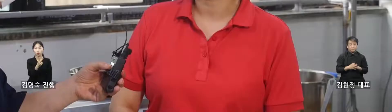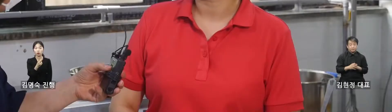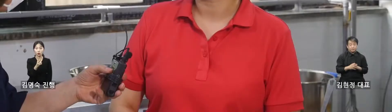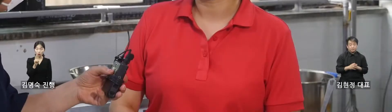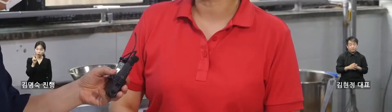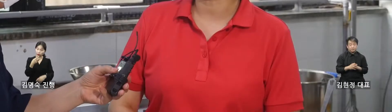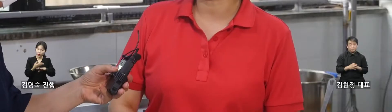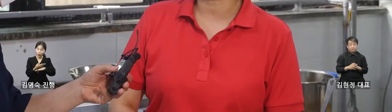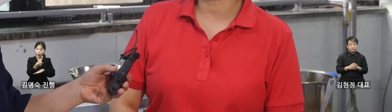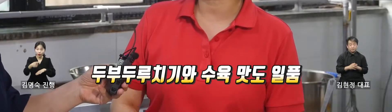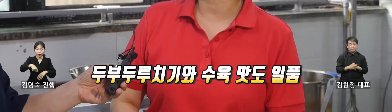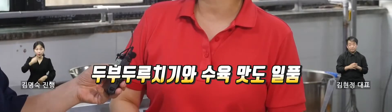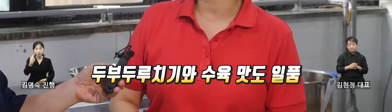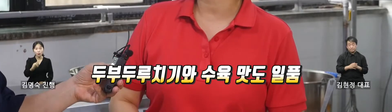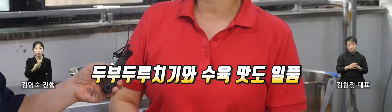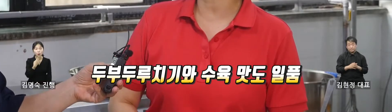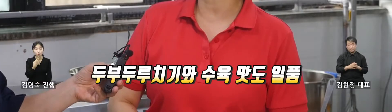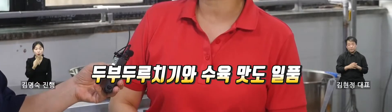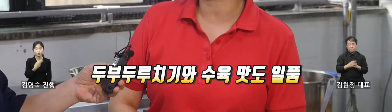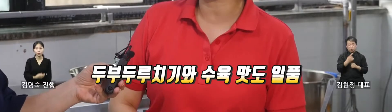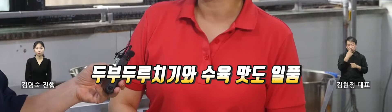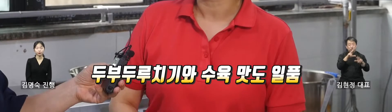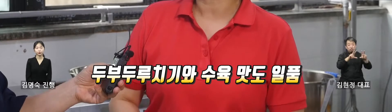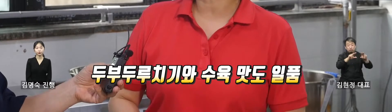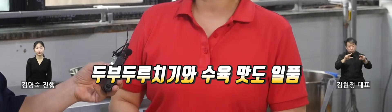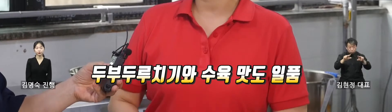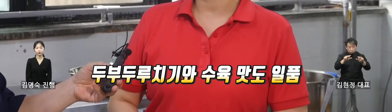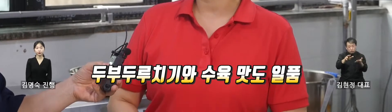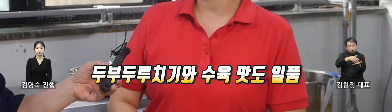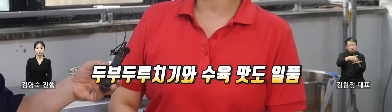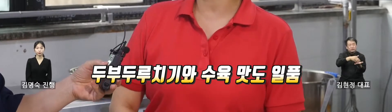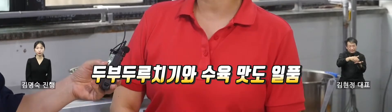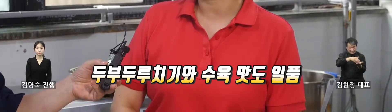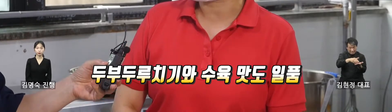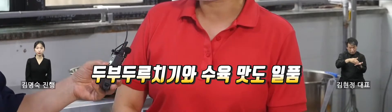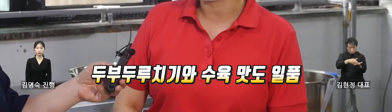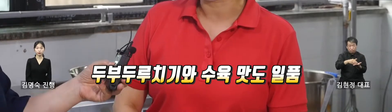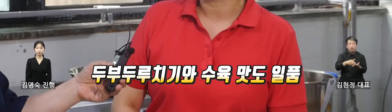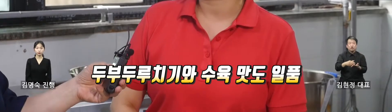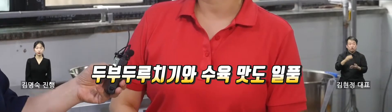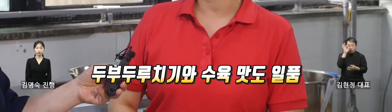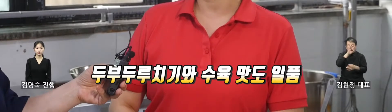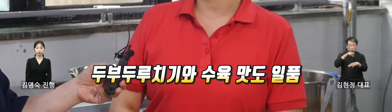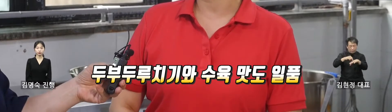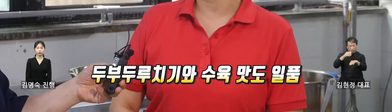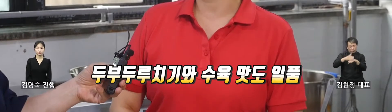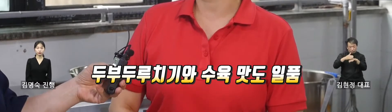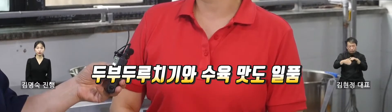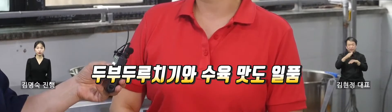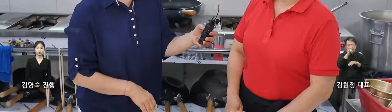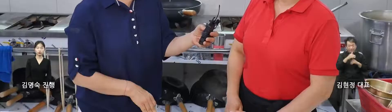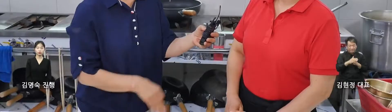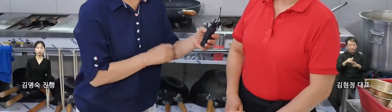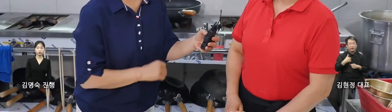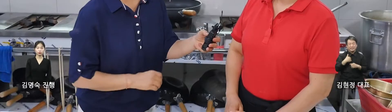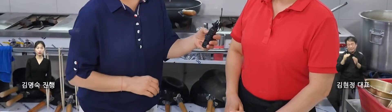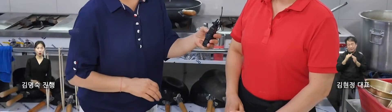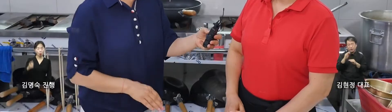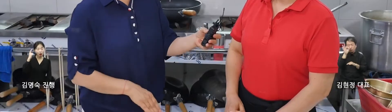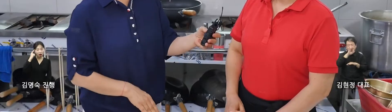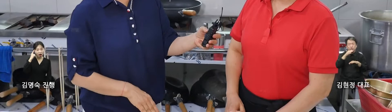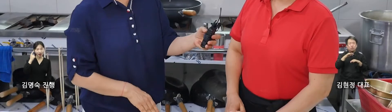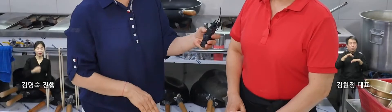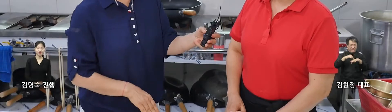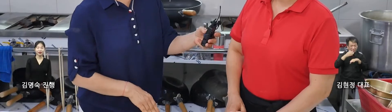칼국수만 있나요? 아니요, 저희가 두부두루치하고 수육이 있는데 네. 칼국수에는 그래도 수육이잖아요. 저희가 수육이 진짜 맛있거든요. 왜